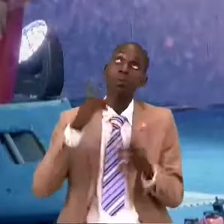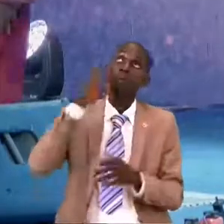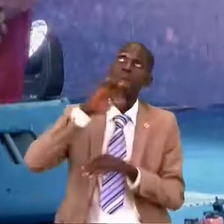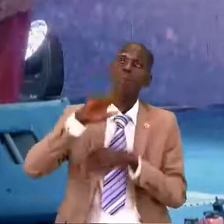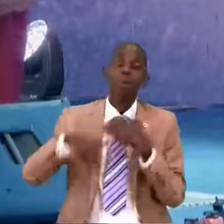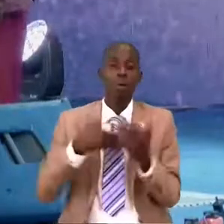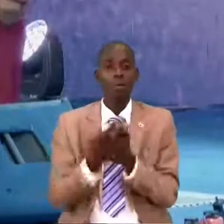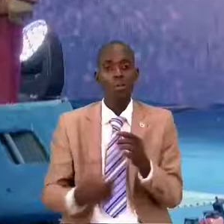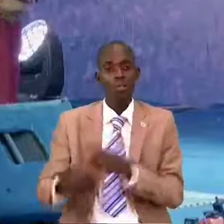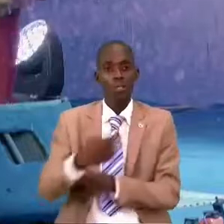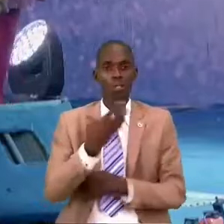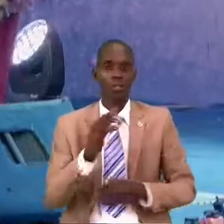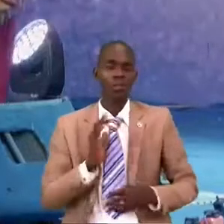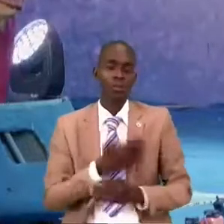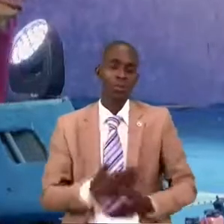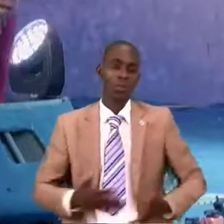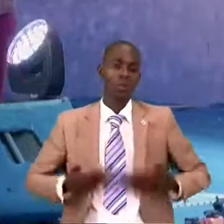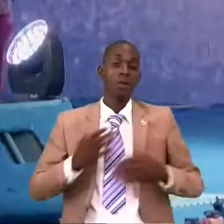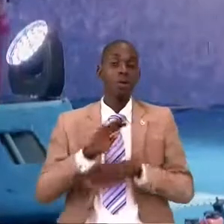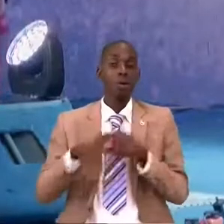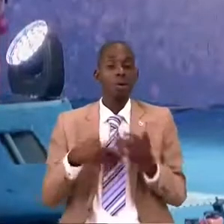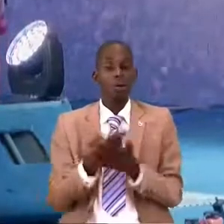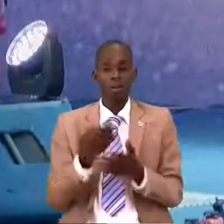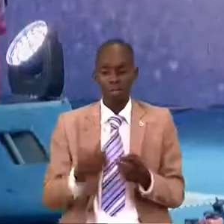Tous les jours de notre vie.